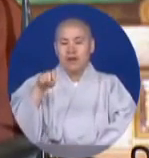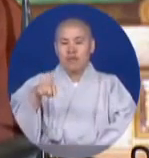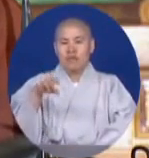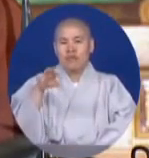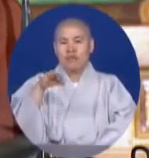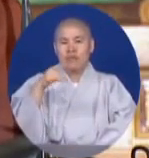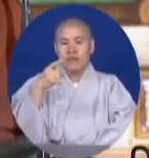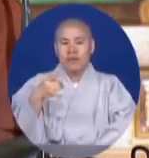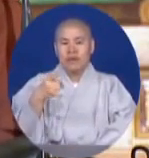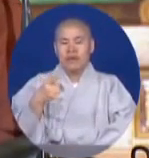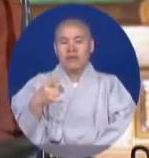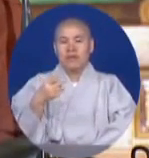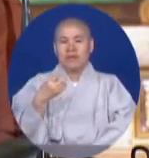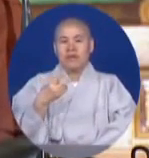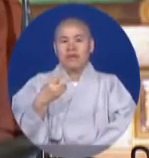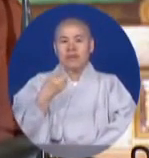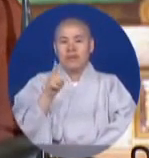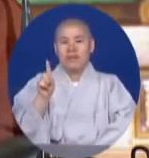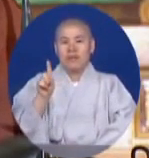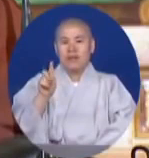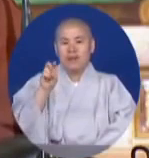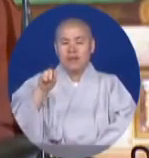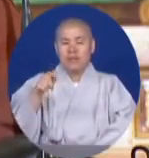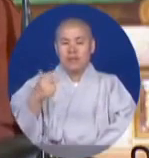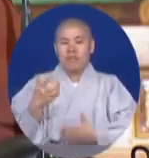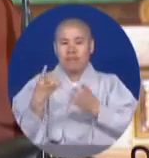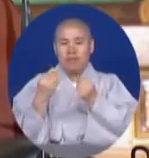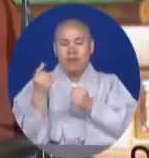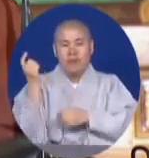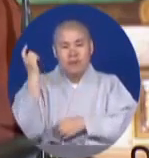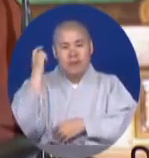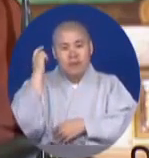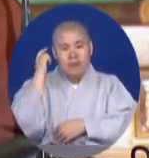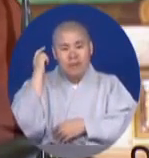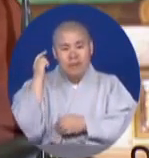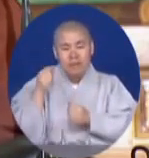사무의하며 다문은 그